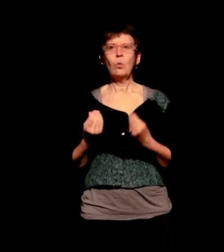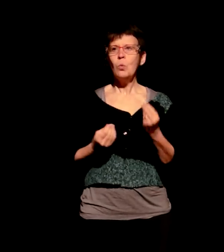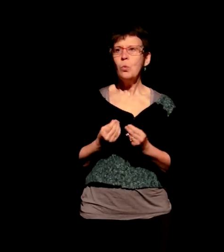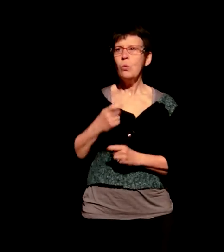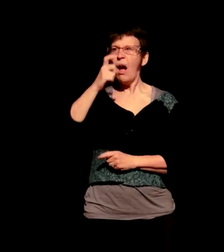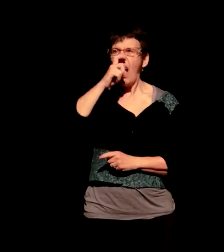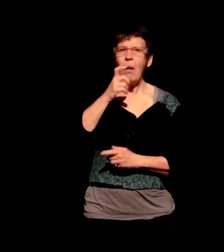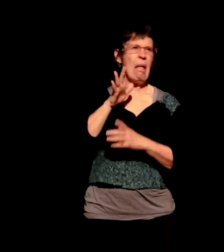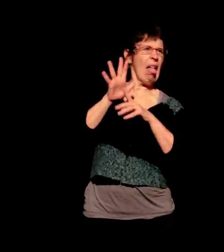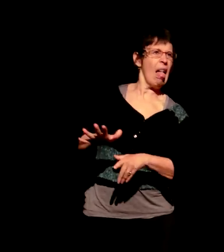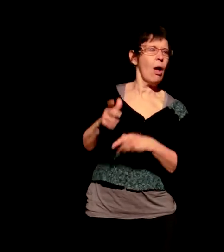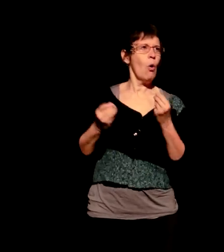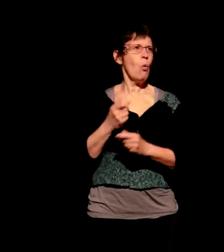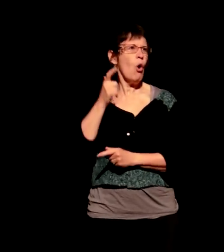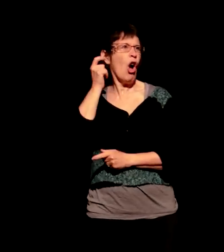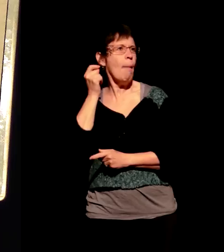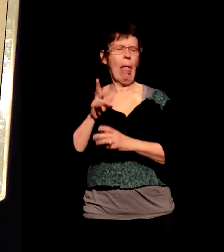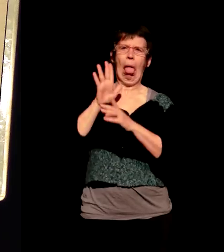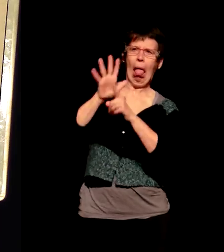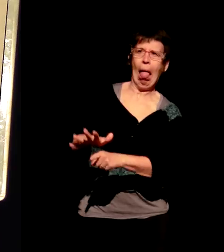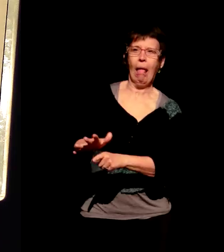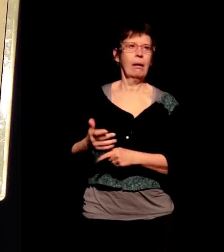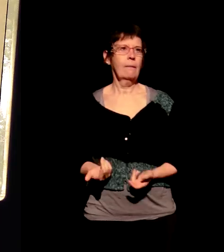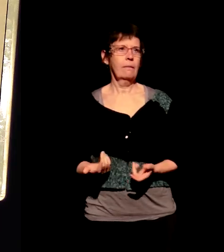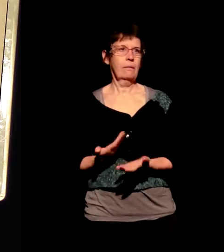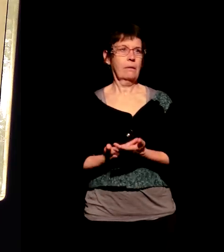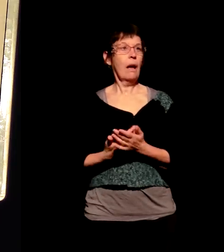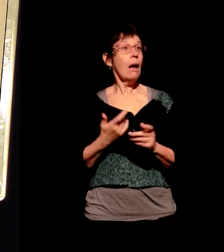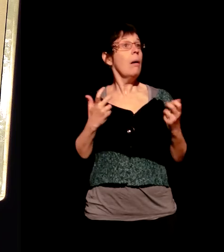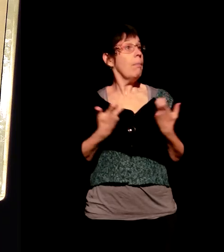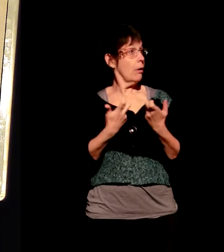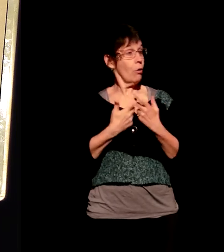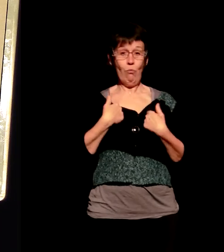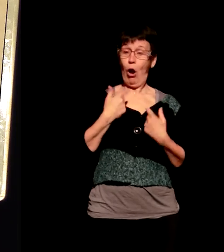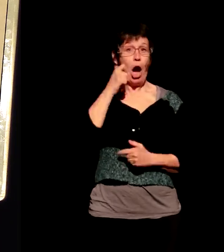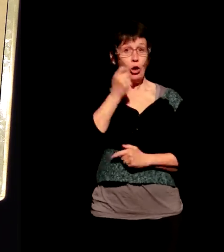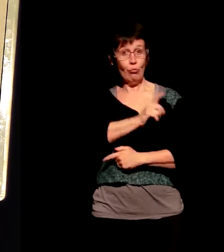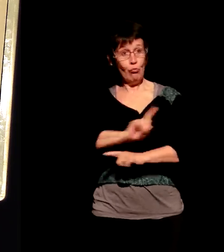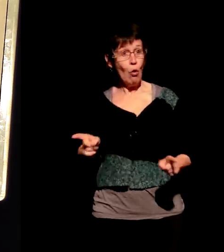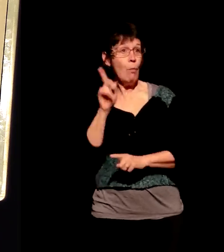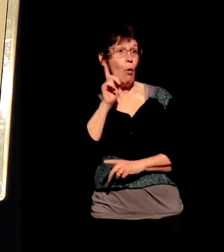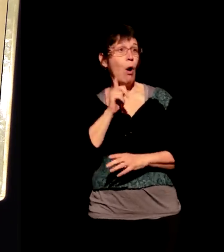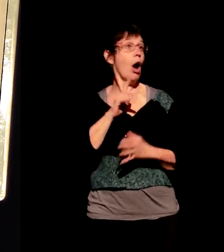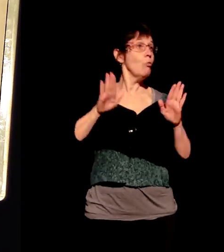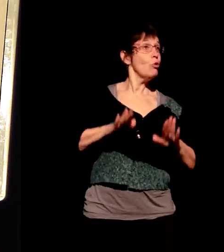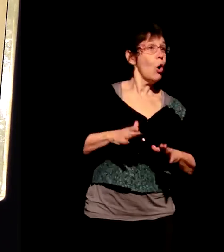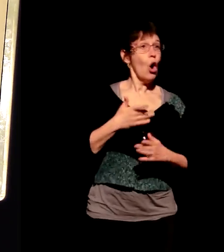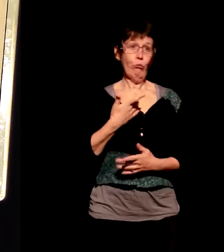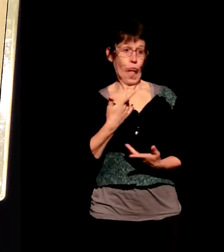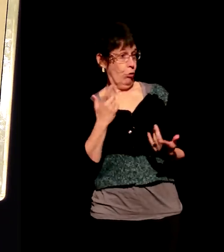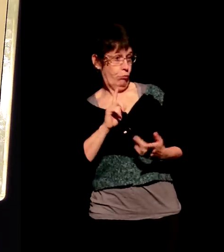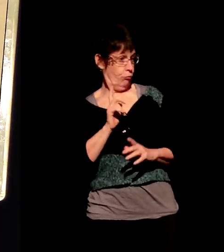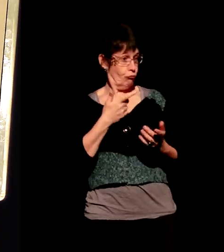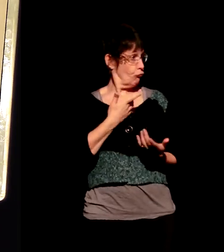viscérale. Et donc les gens disent « je ne suis pas raciste puisque je ne déteste pas tous les musulmans », par exemple, vous avez sûrement déjà entendu « je ne suis pas raciste, j'ai un